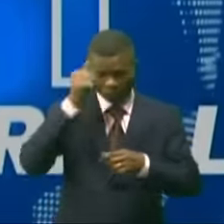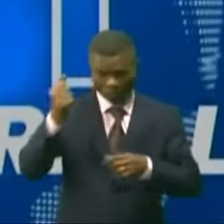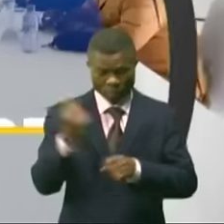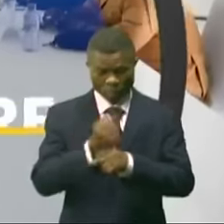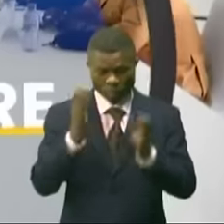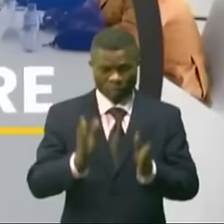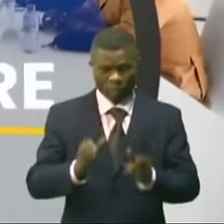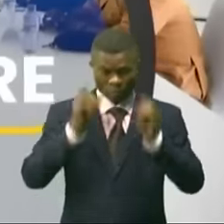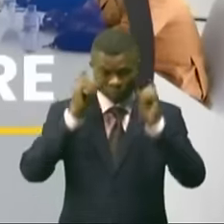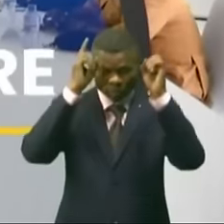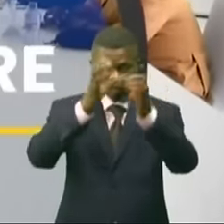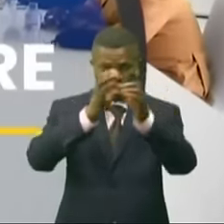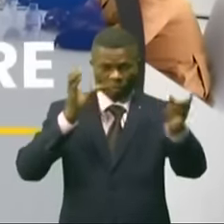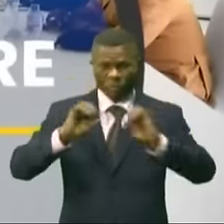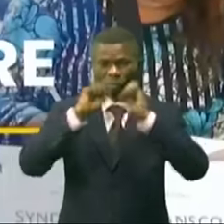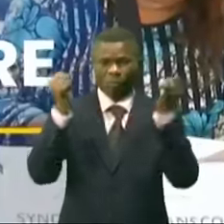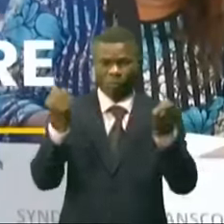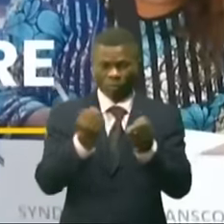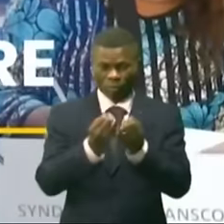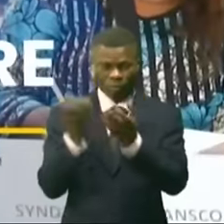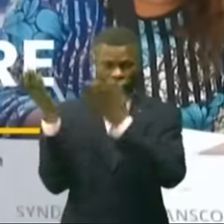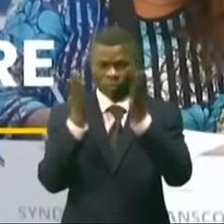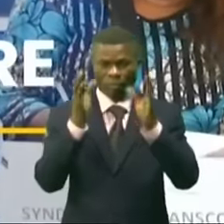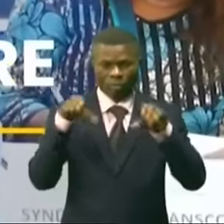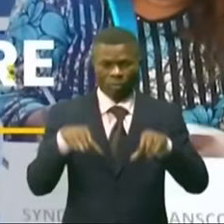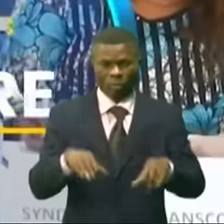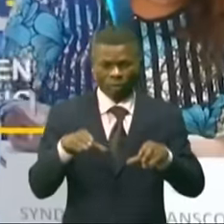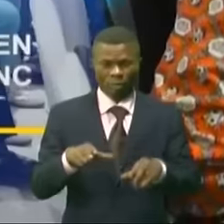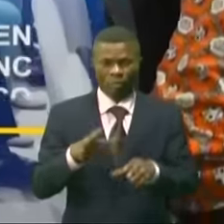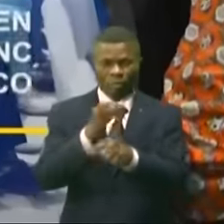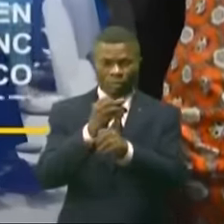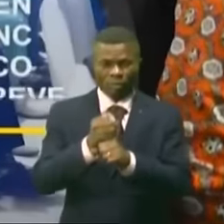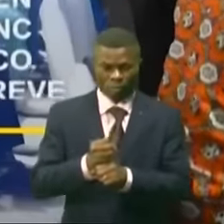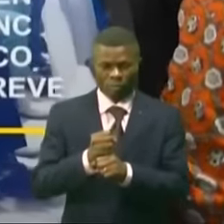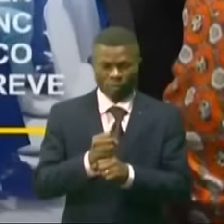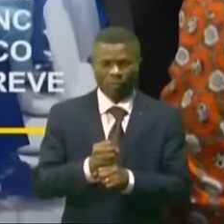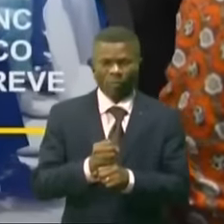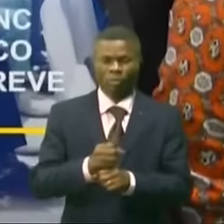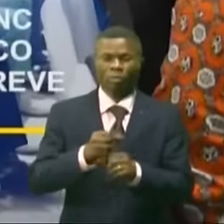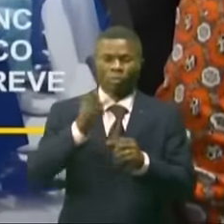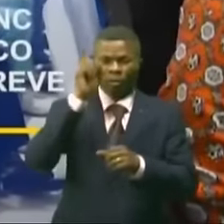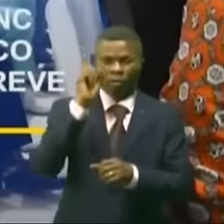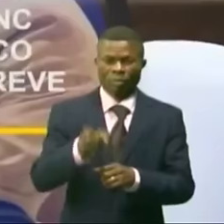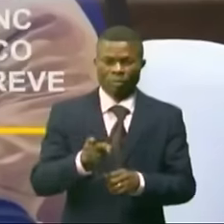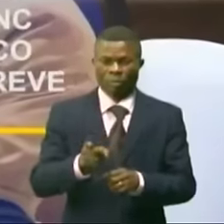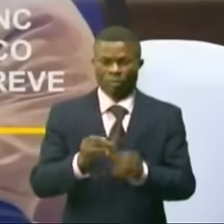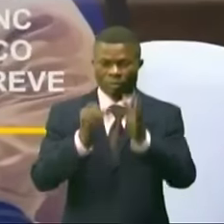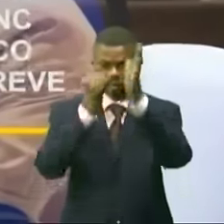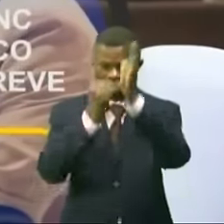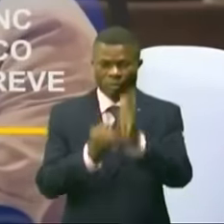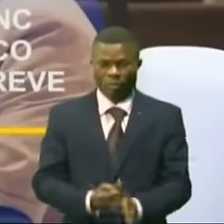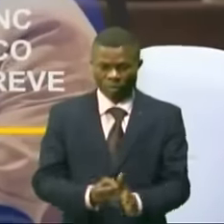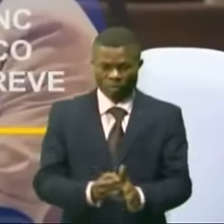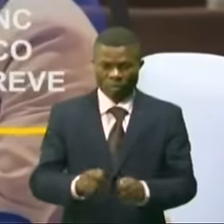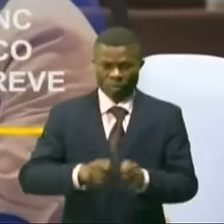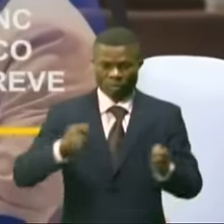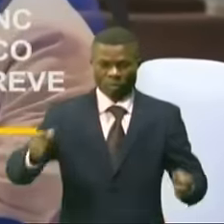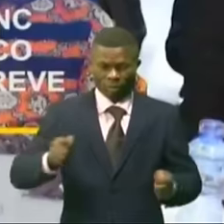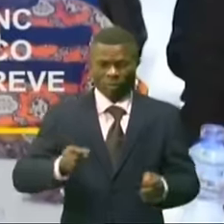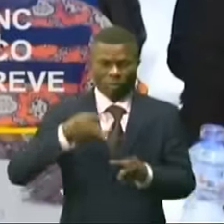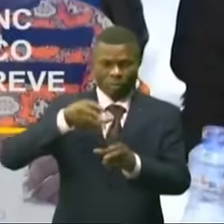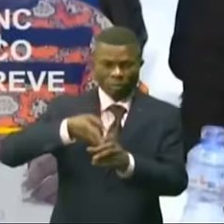agents de transport la société de transport au Congo va bénéficier de 600 m cubes de carburant par mois